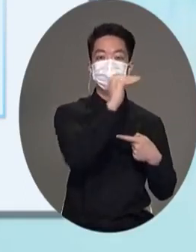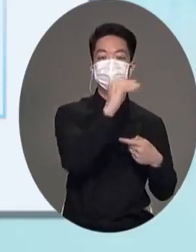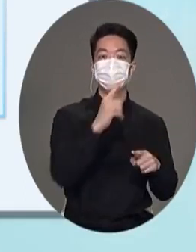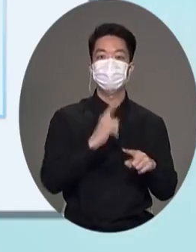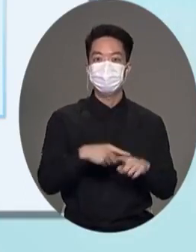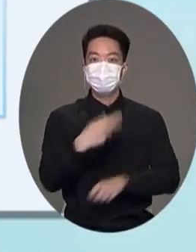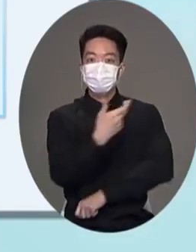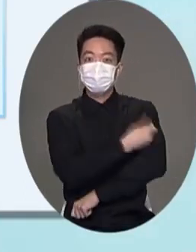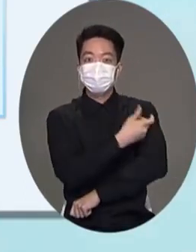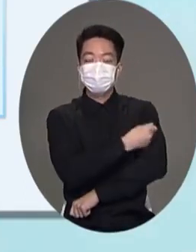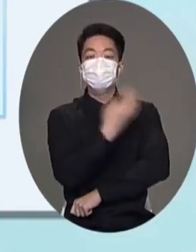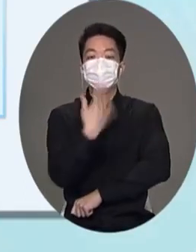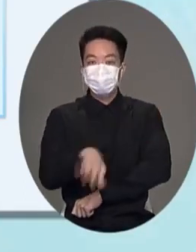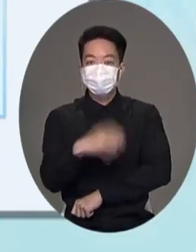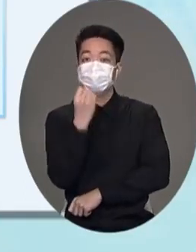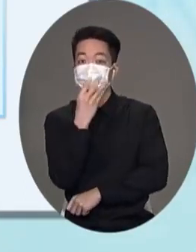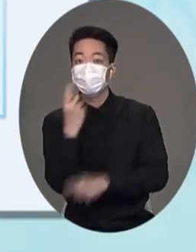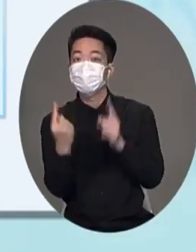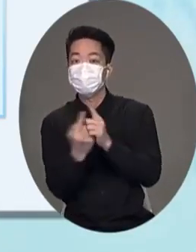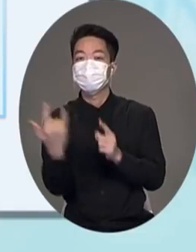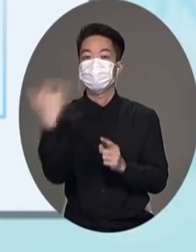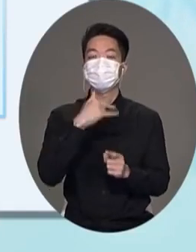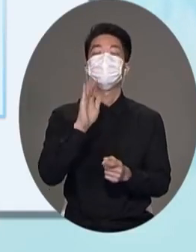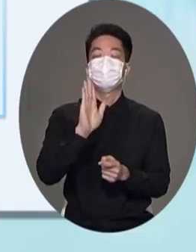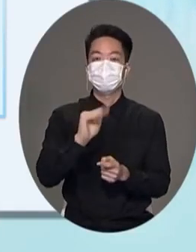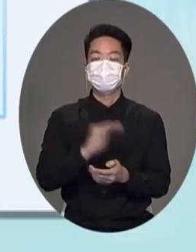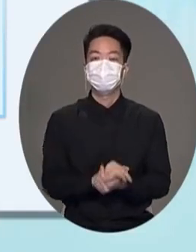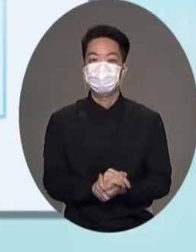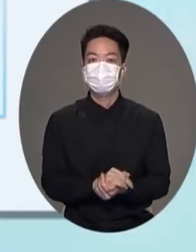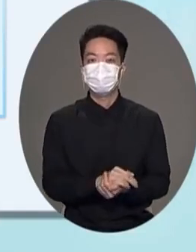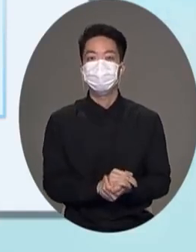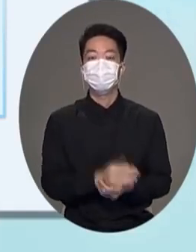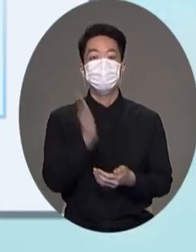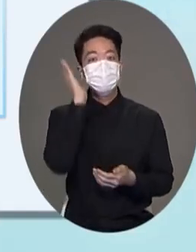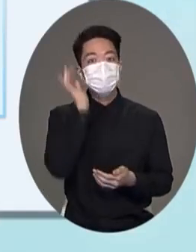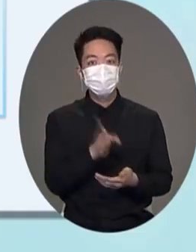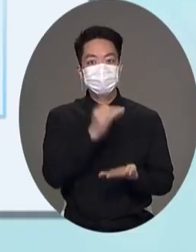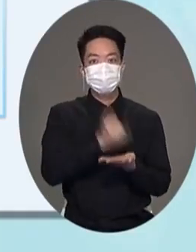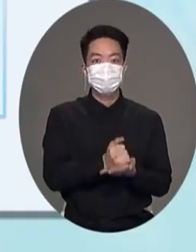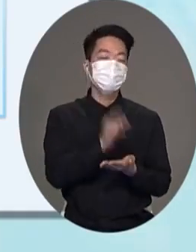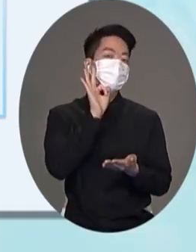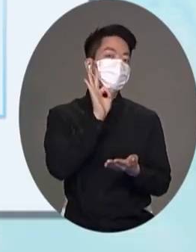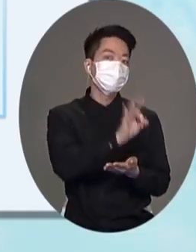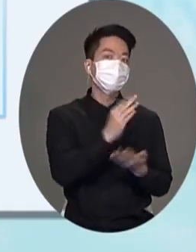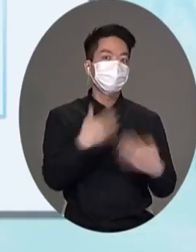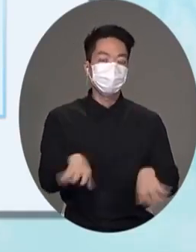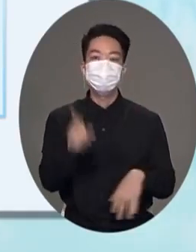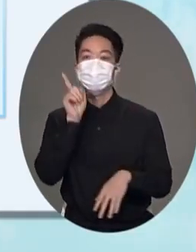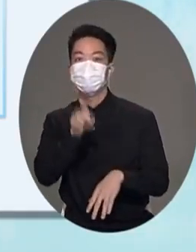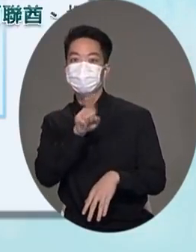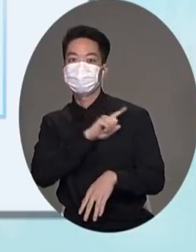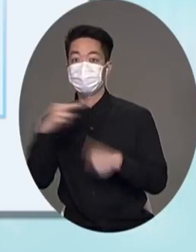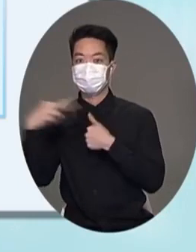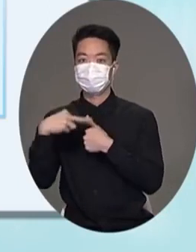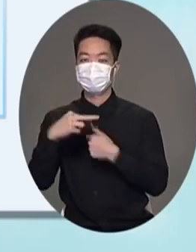经完成接种疫苗的香港居民入境，并需要在指定酒店检疫21日，其后7日要自我监